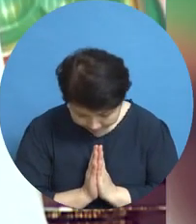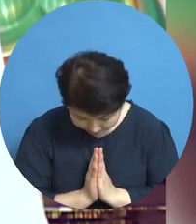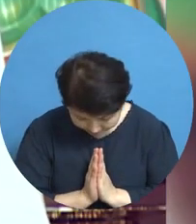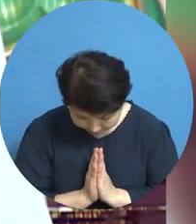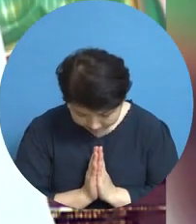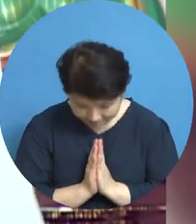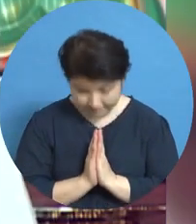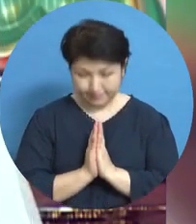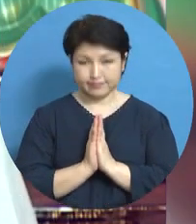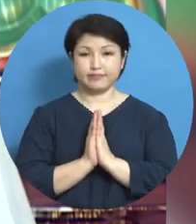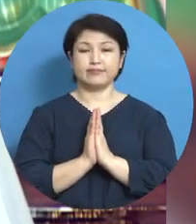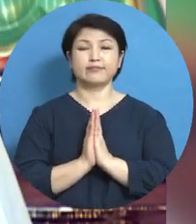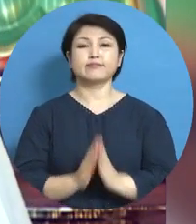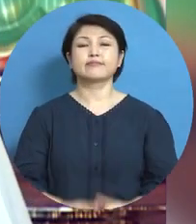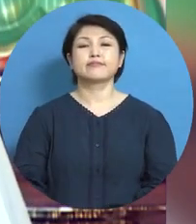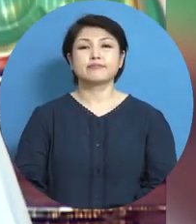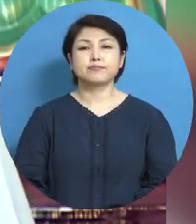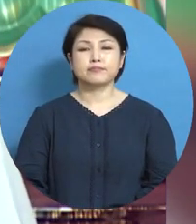안녕하세요.